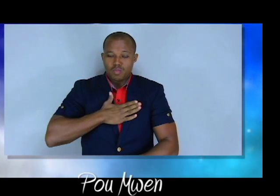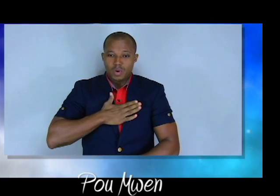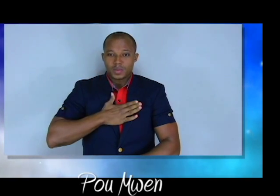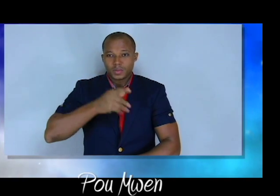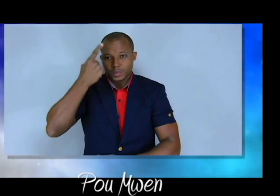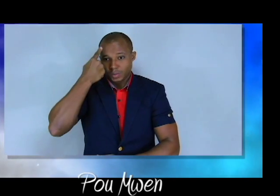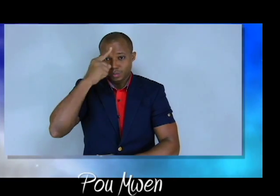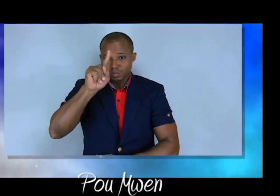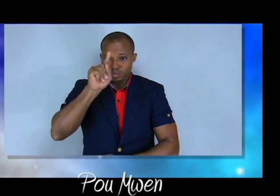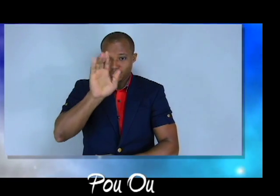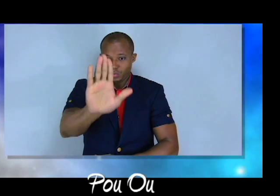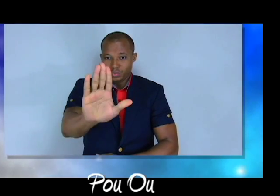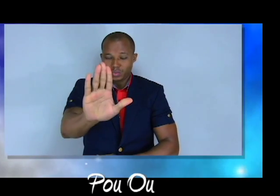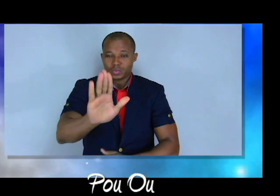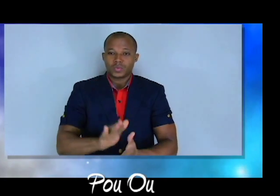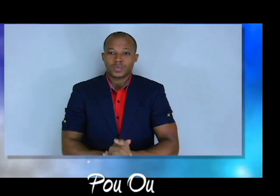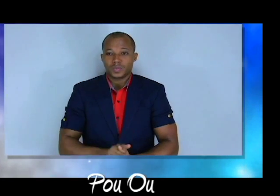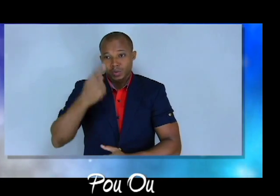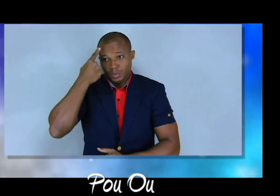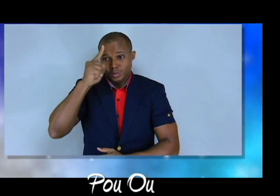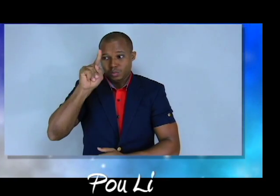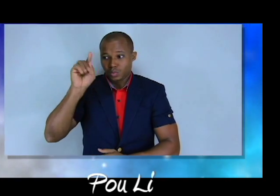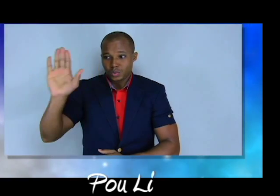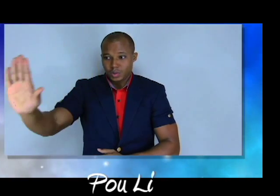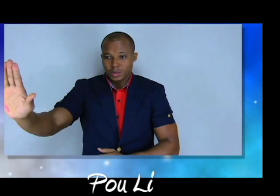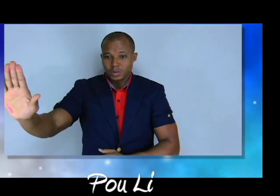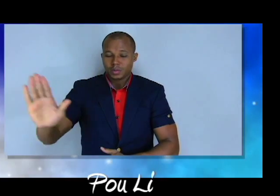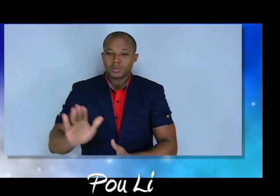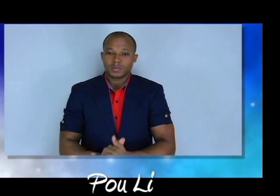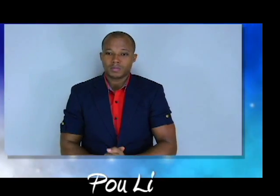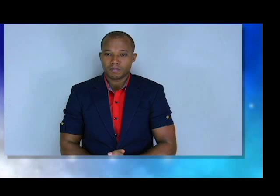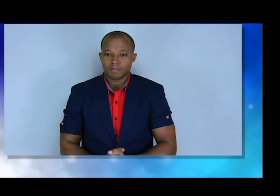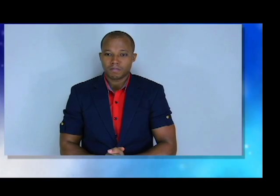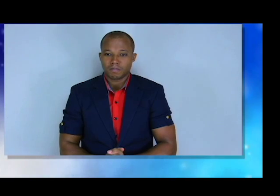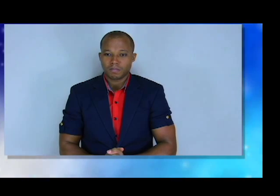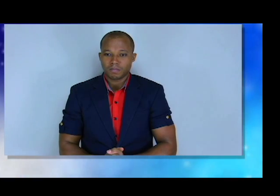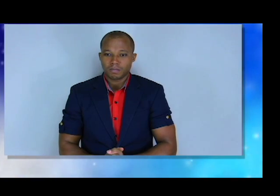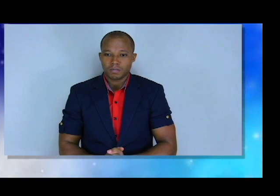mwen, pou ou, pour li